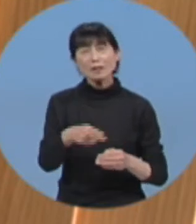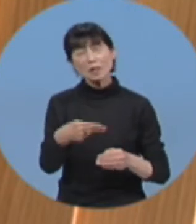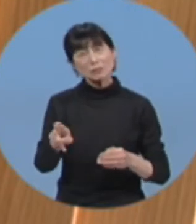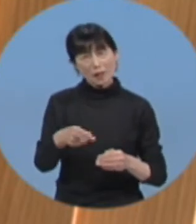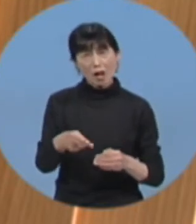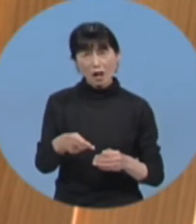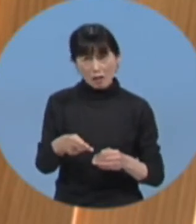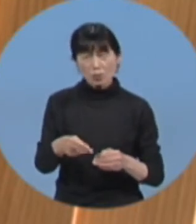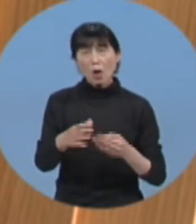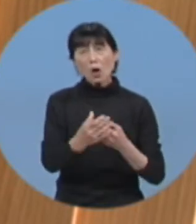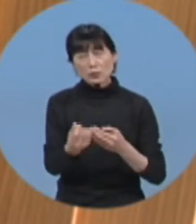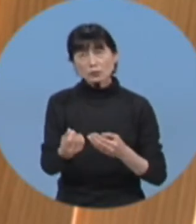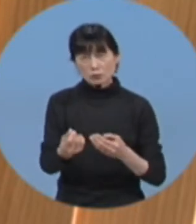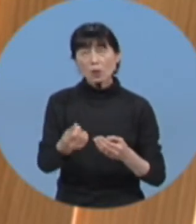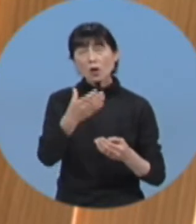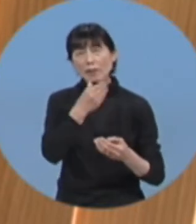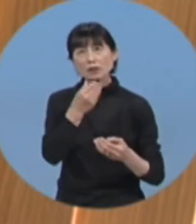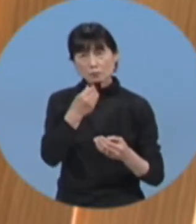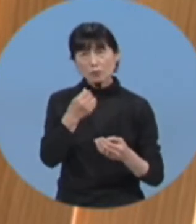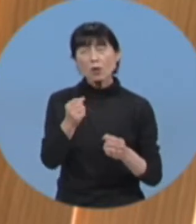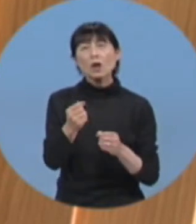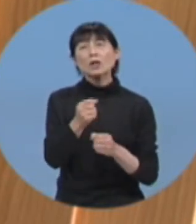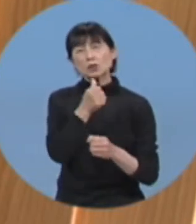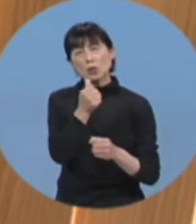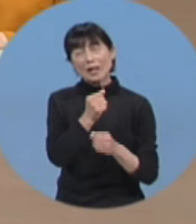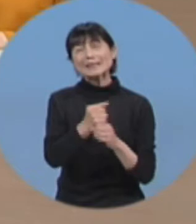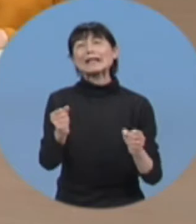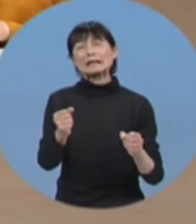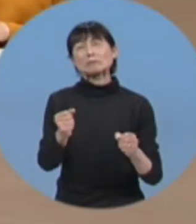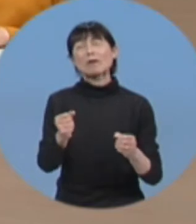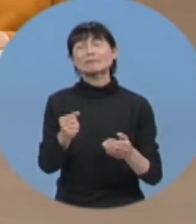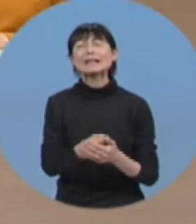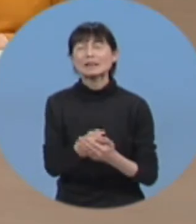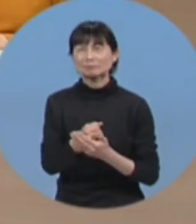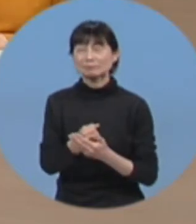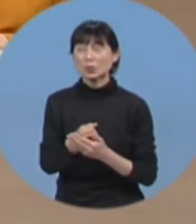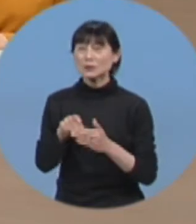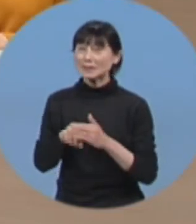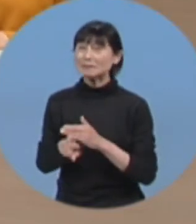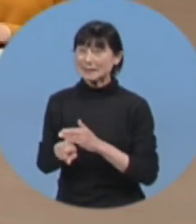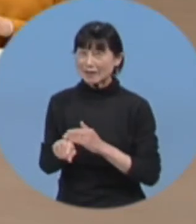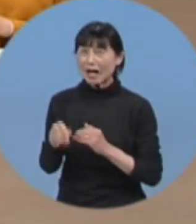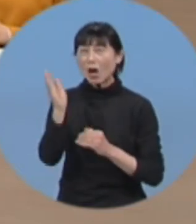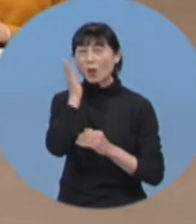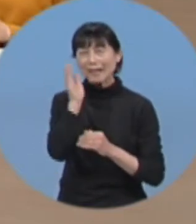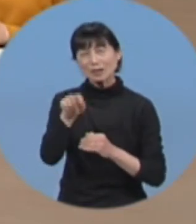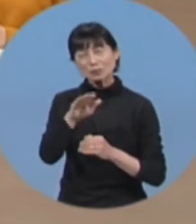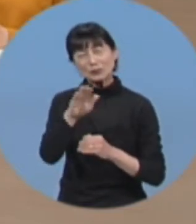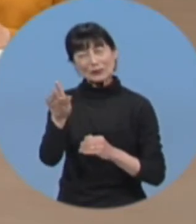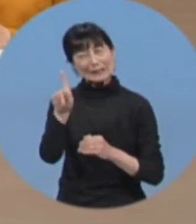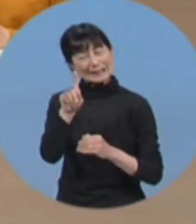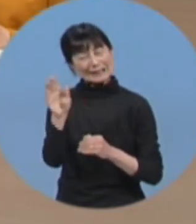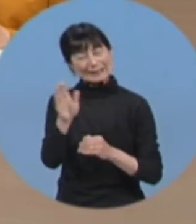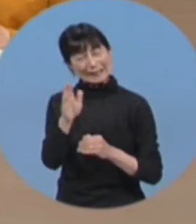か、富津の海の恵みを紹介しきれなかったことが悔しいです。 そういう意味では美味しさを10分の1も伝え